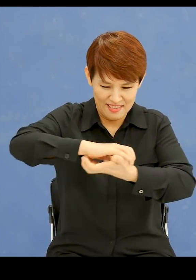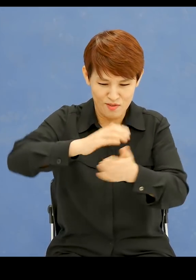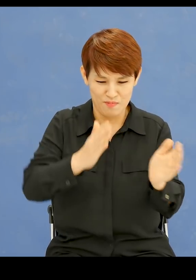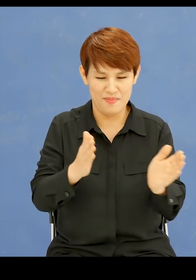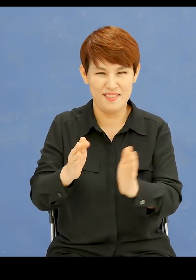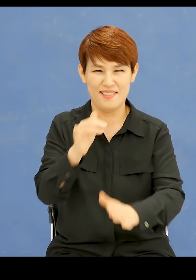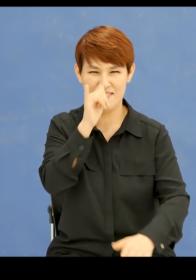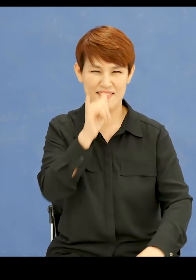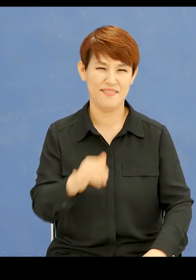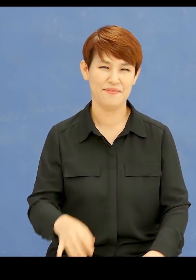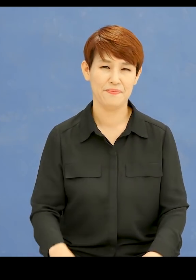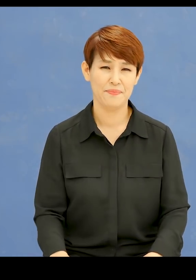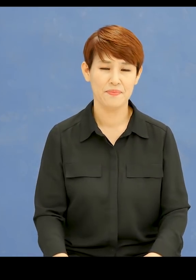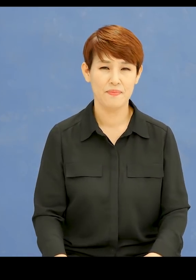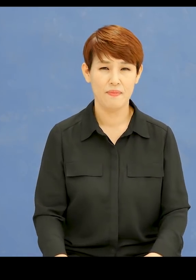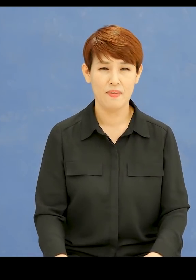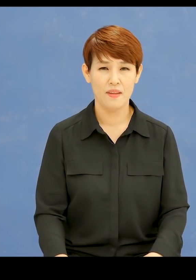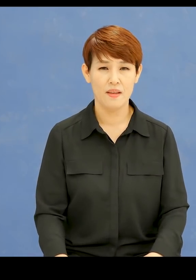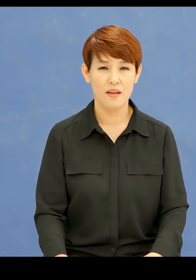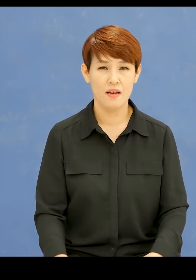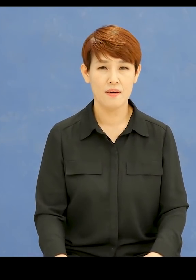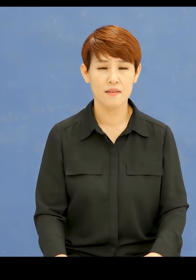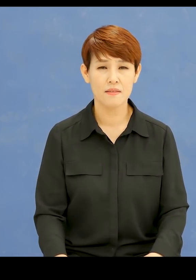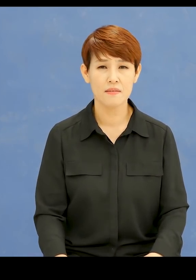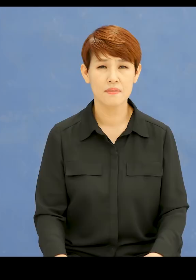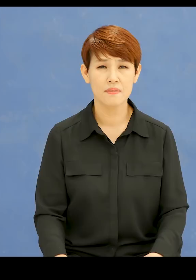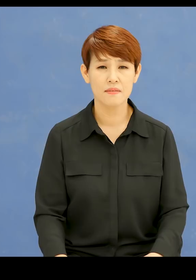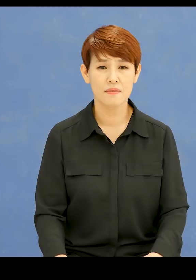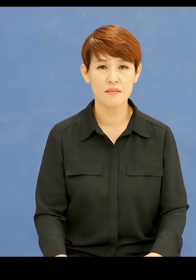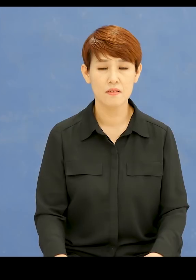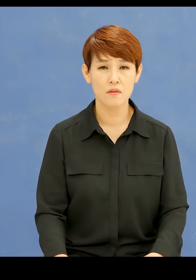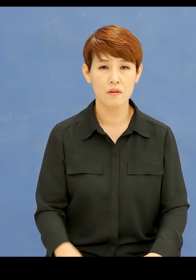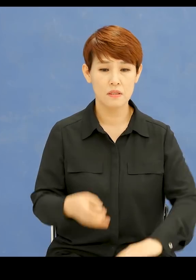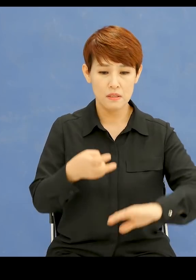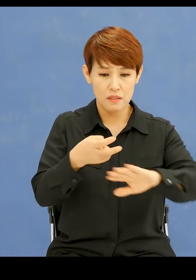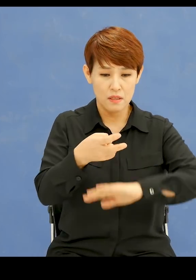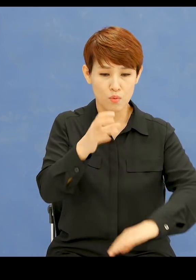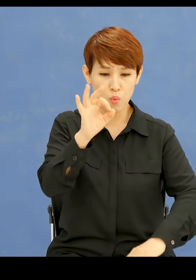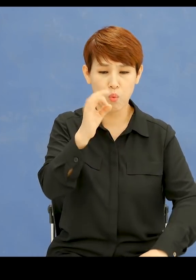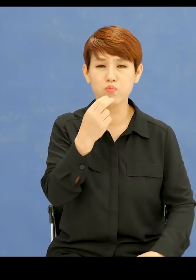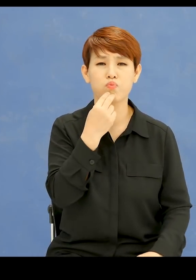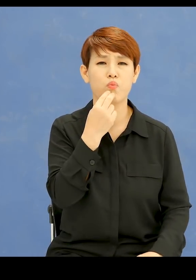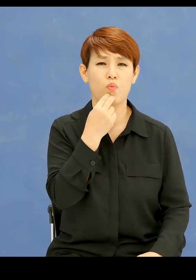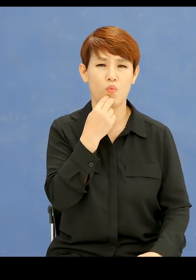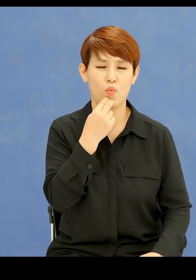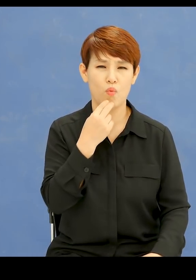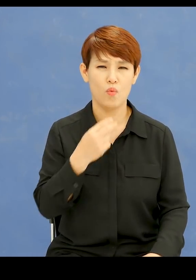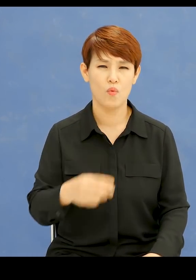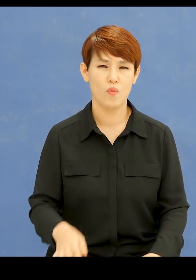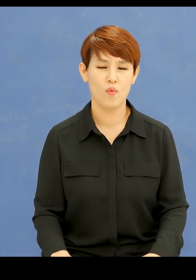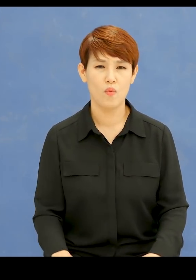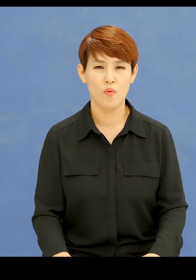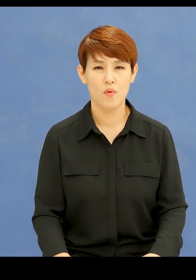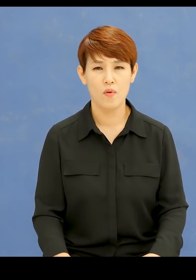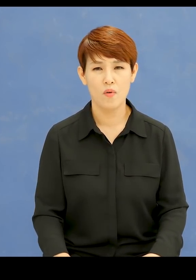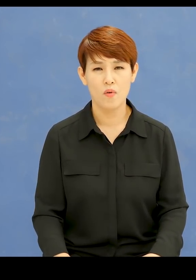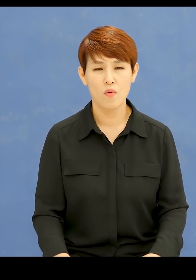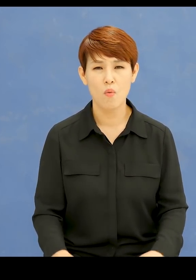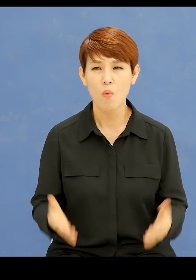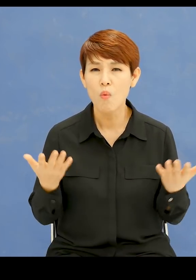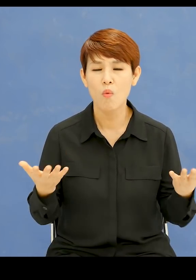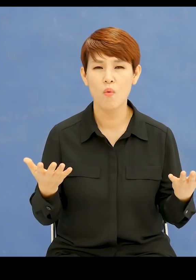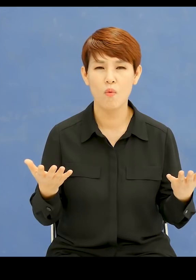되고 학교를 가야 될 때는 어떨 때는 이제 차비가 없을 때가 있어요. 학교를 차를 타고 가야 되는데